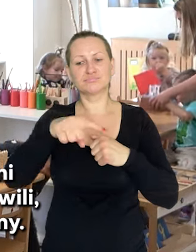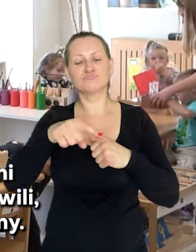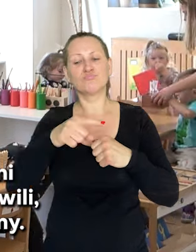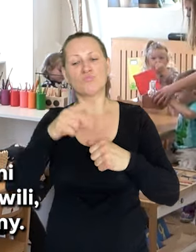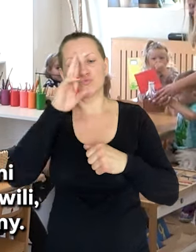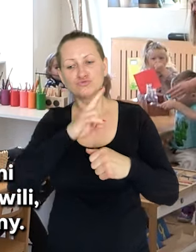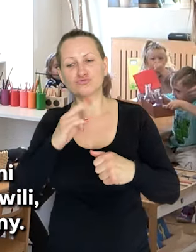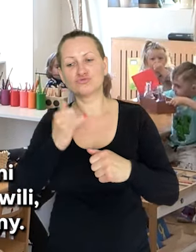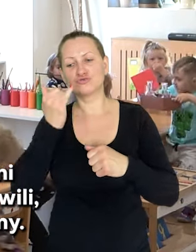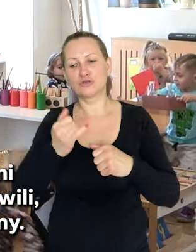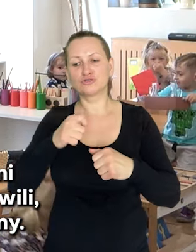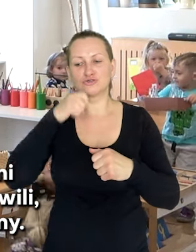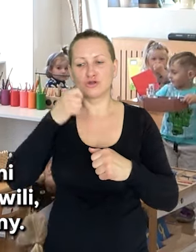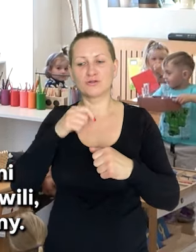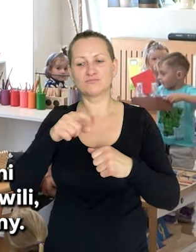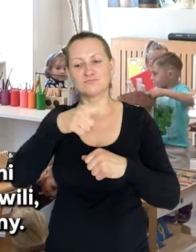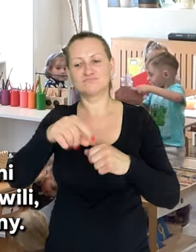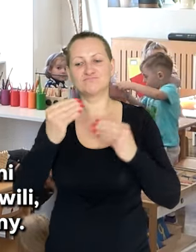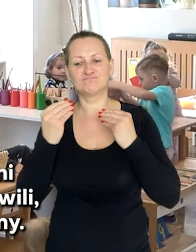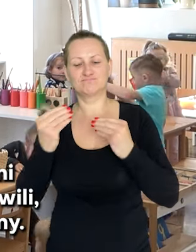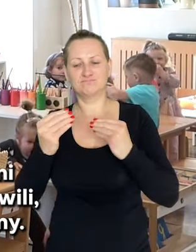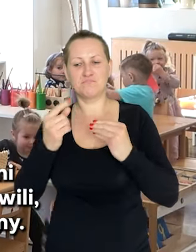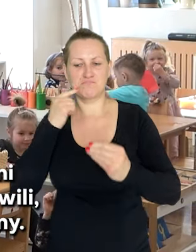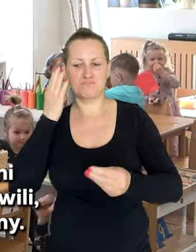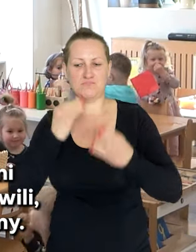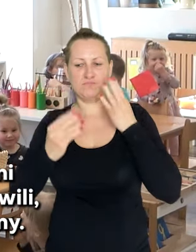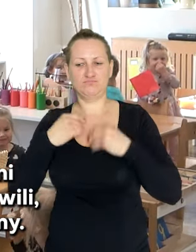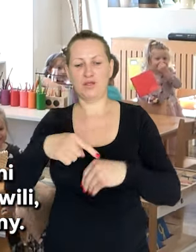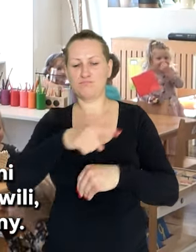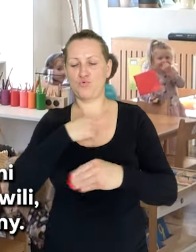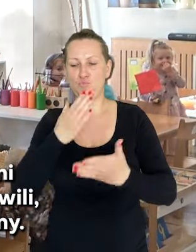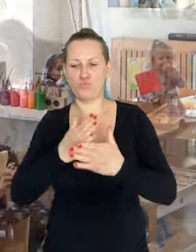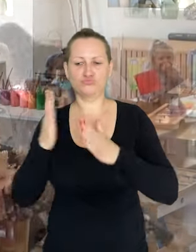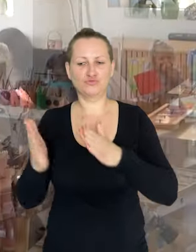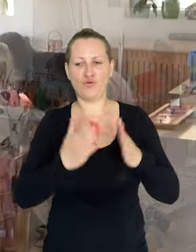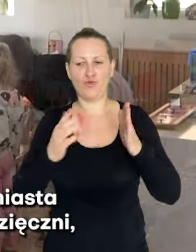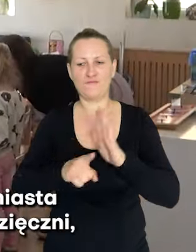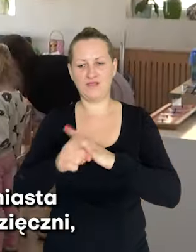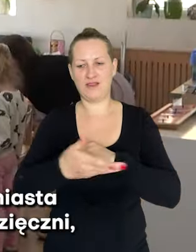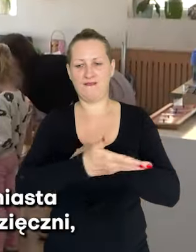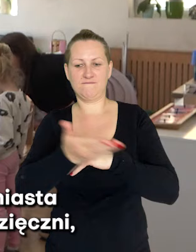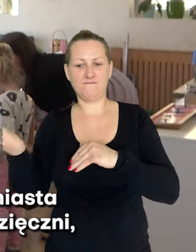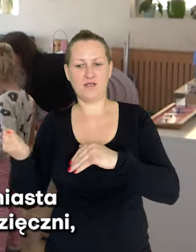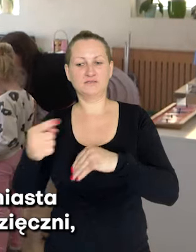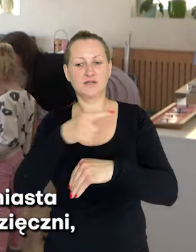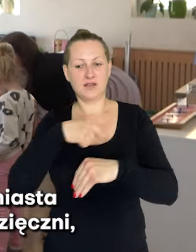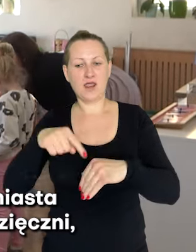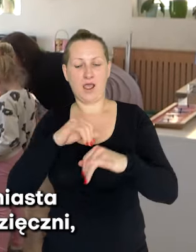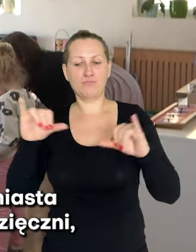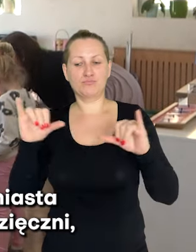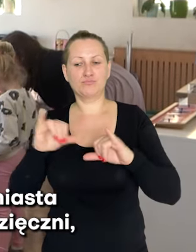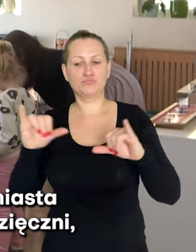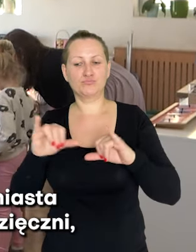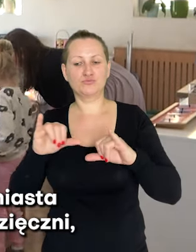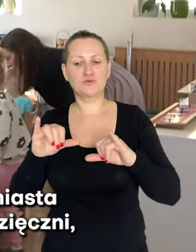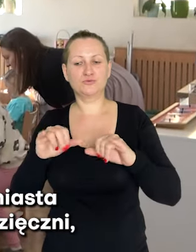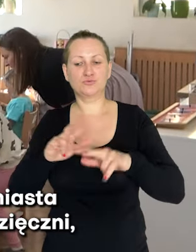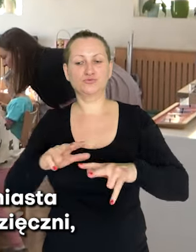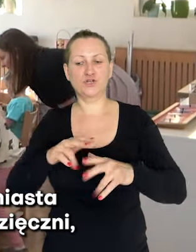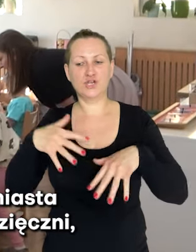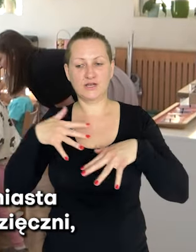dziecko, dziadkowie świetnie się bawili, skorzystali z atrakcji, które przygotowaliśmy. Nasz piknik integracyjny